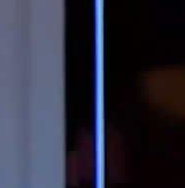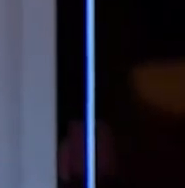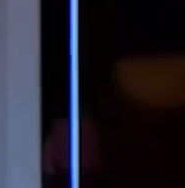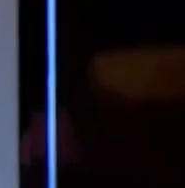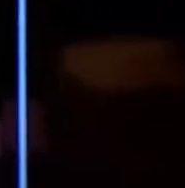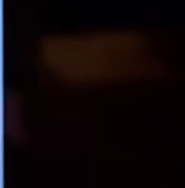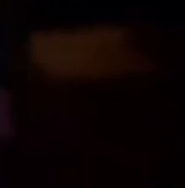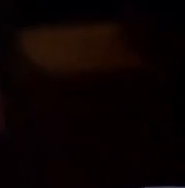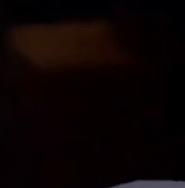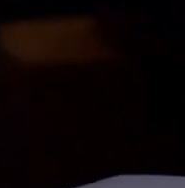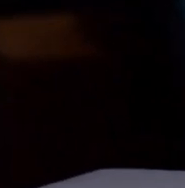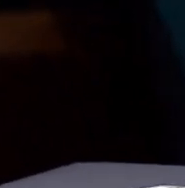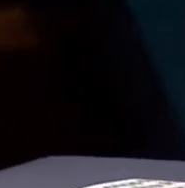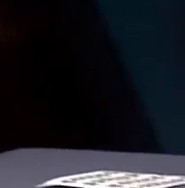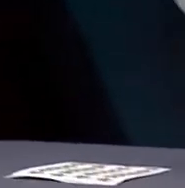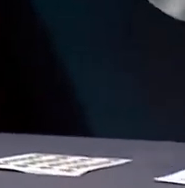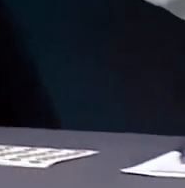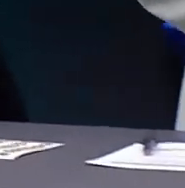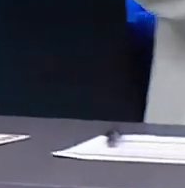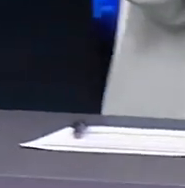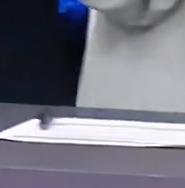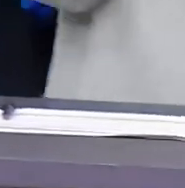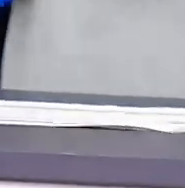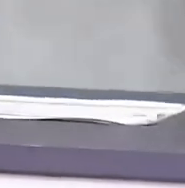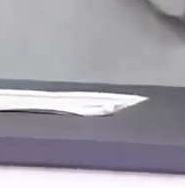dengan melihat dirimu